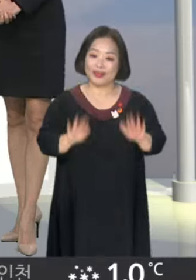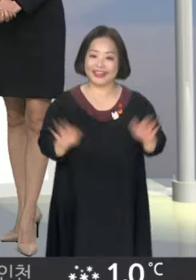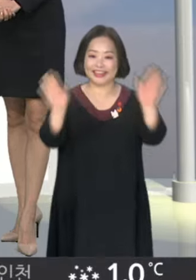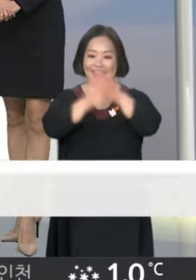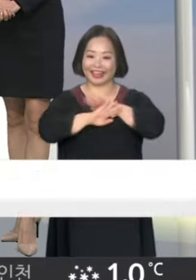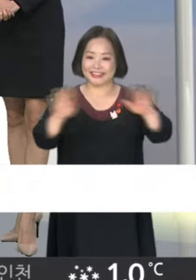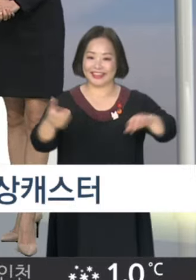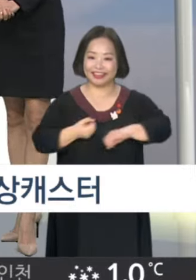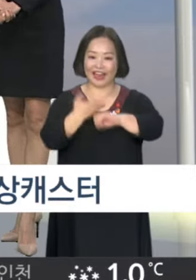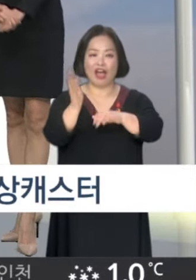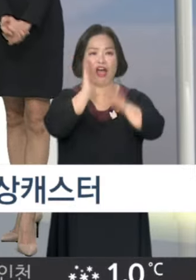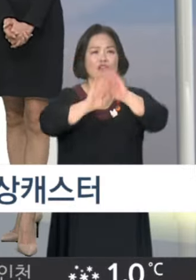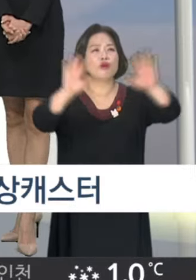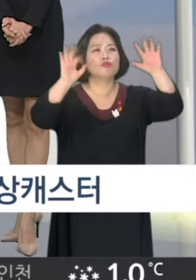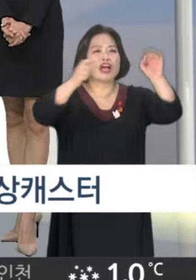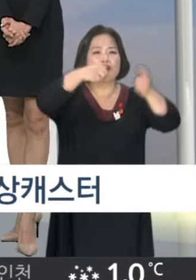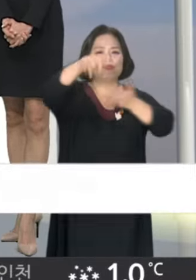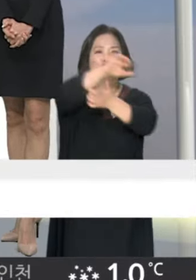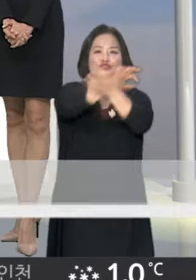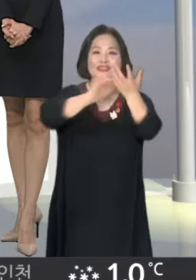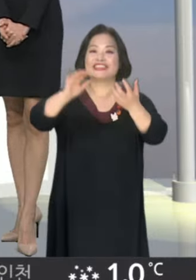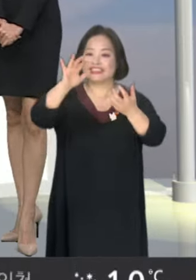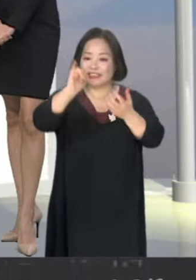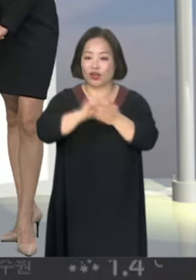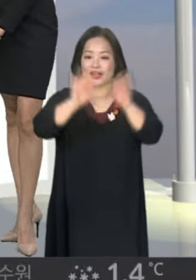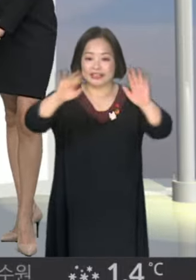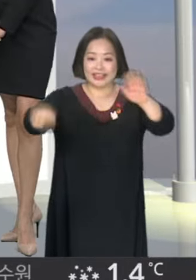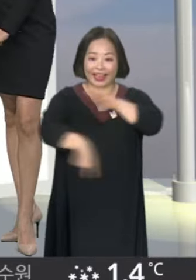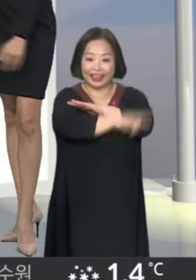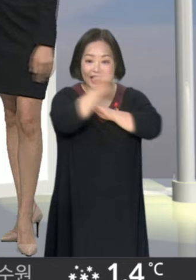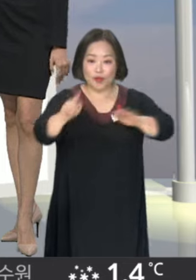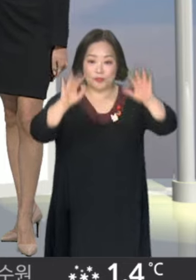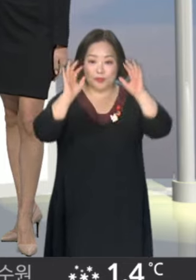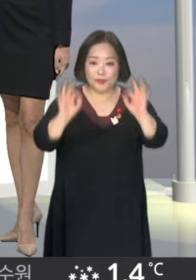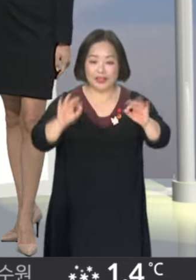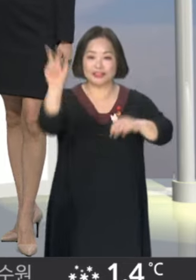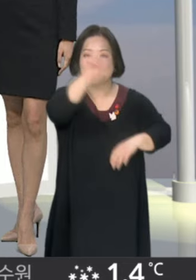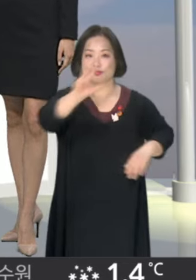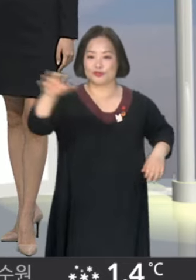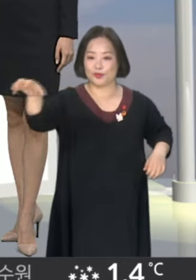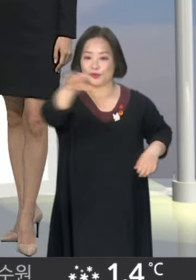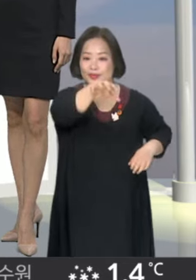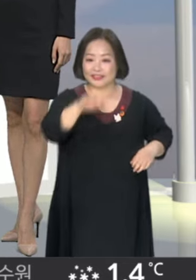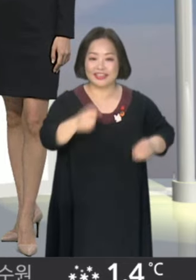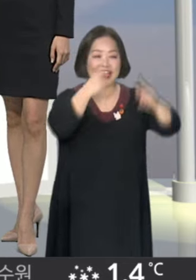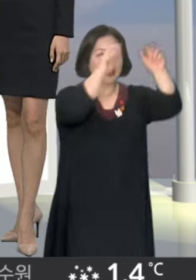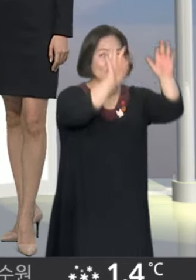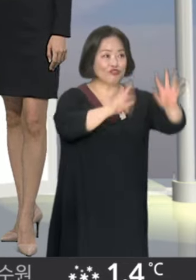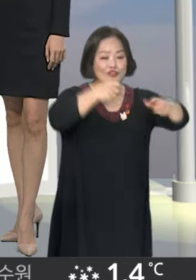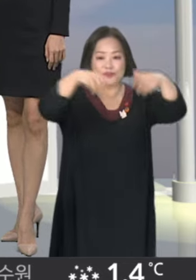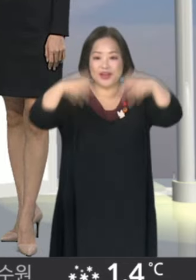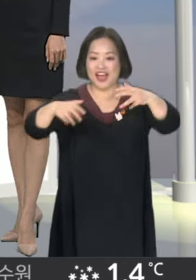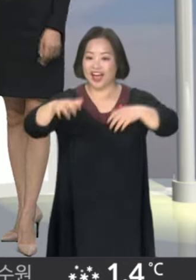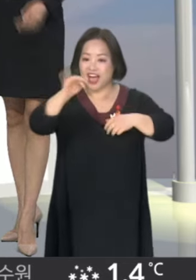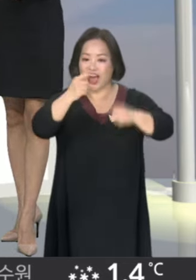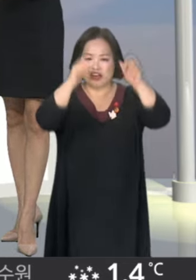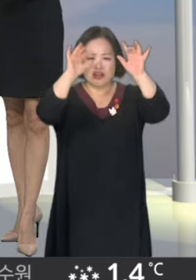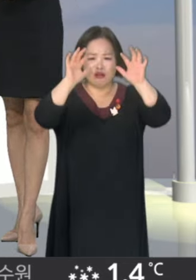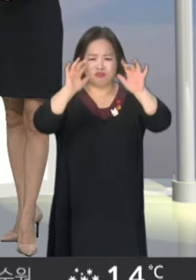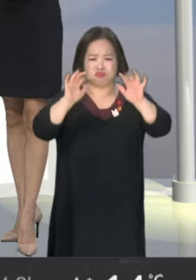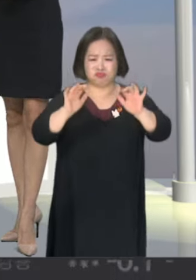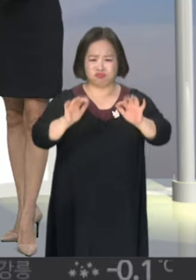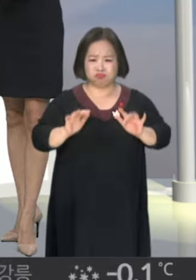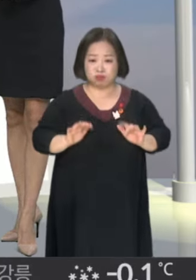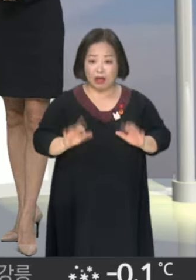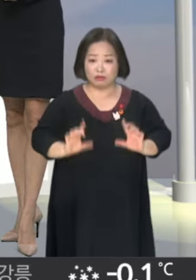종일 하늘 표정이 좋지 못했습니다. 현재 내일 현황을 보시면 전국 많은 지역에 눈과 비가 내리고 있고요. 폭설이 집중되고